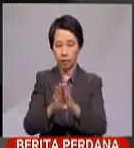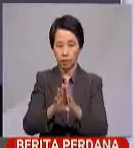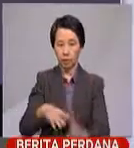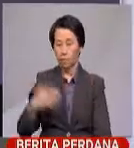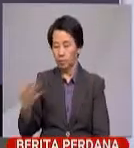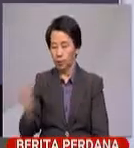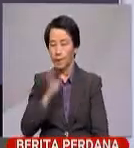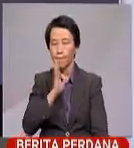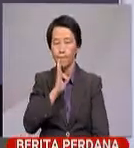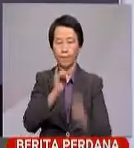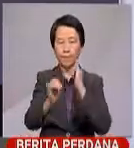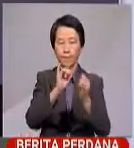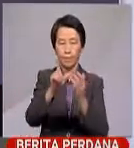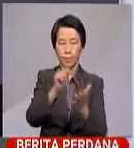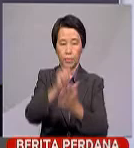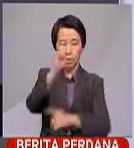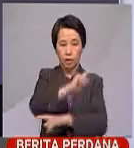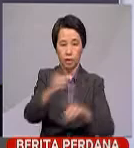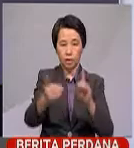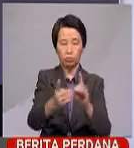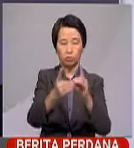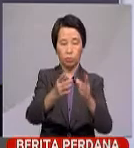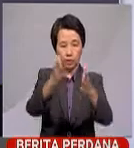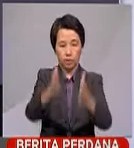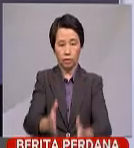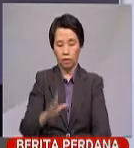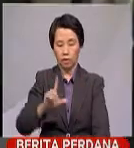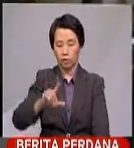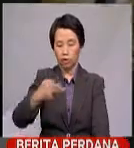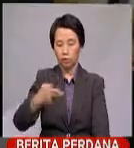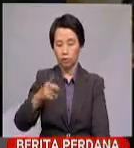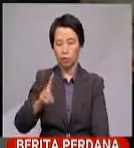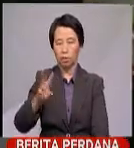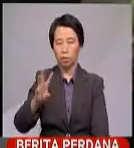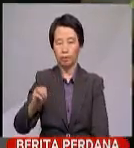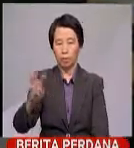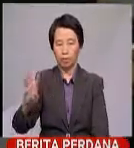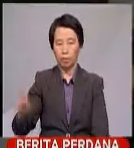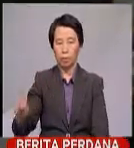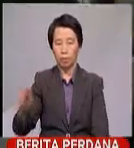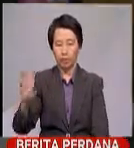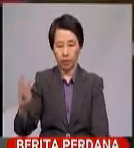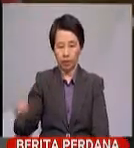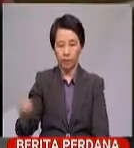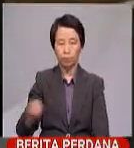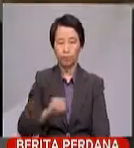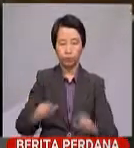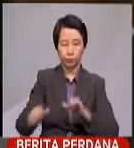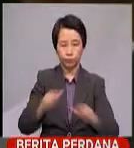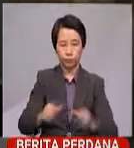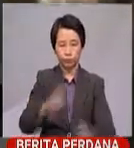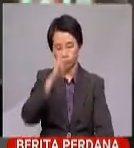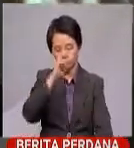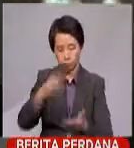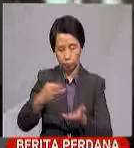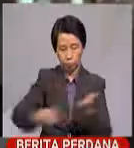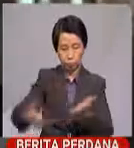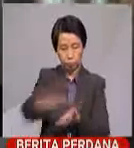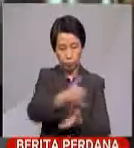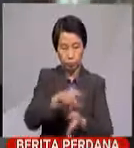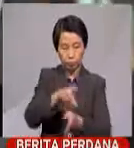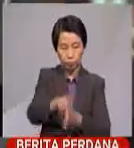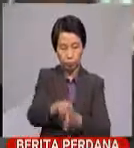demikian dalam sidang media hari bertemu pelanggan LHDNM di Ibu Negara. Tambahnya, aktiviti penguatkuasaan cukai yang lebih